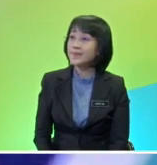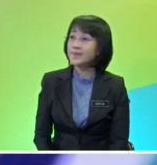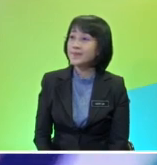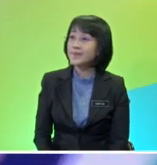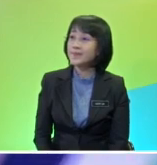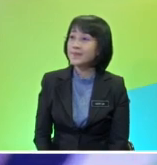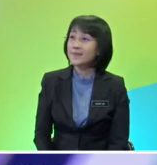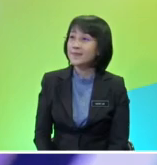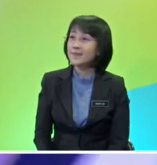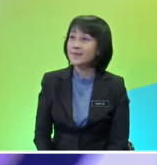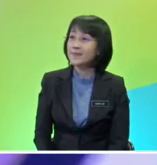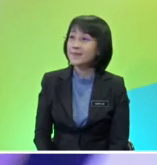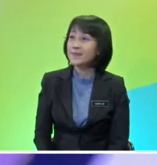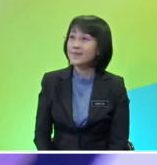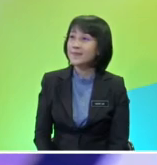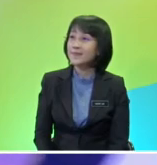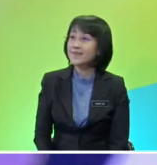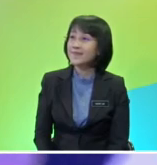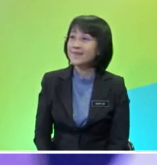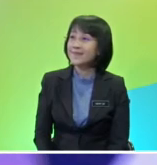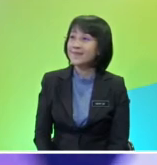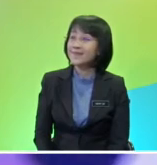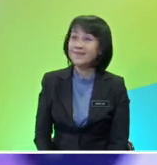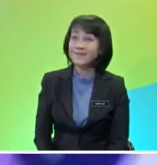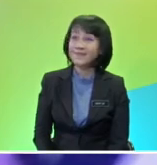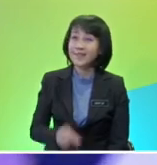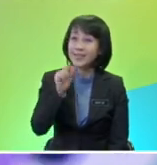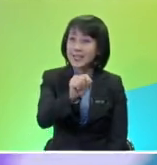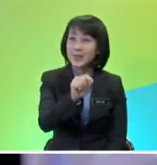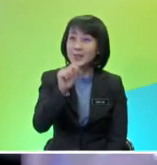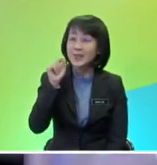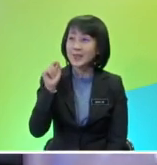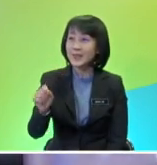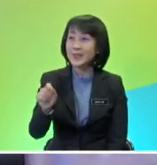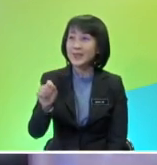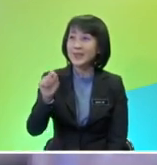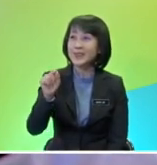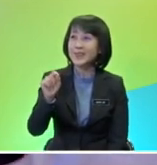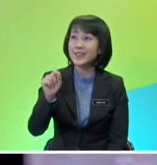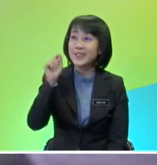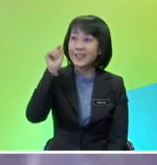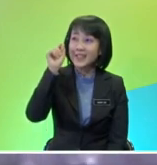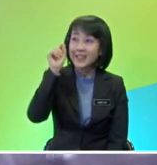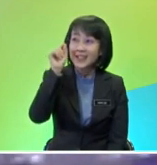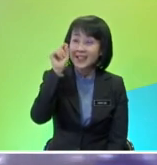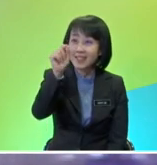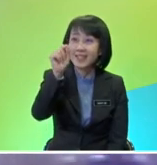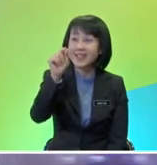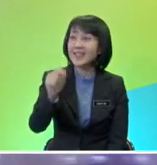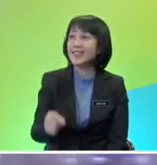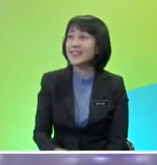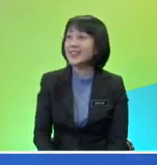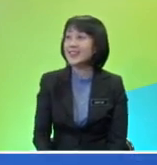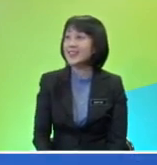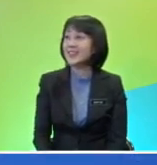Okay. Lepas tu dua. Aha, nampak dua dan juga tiga.